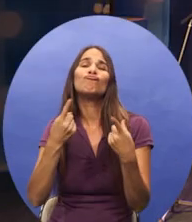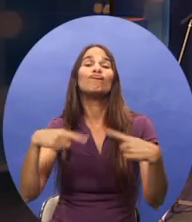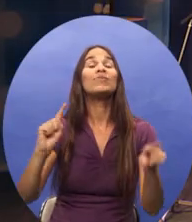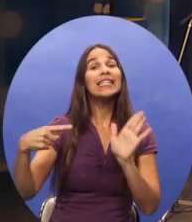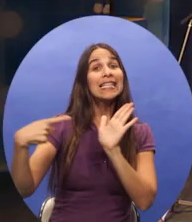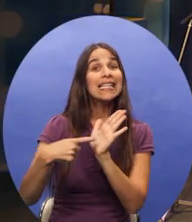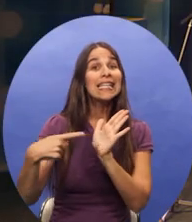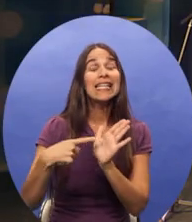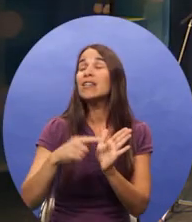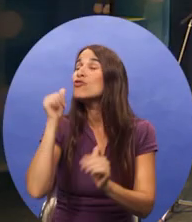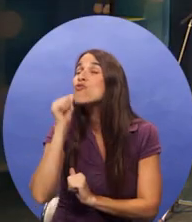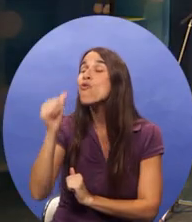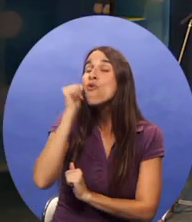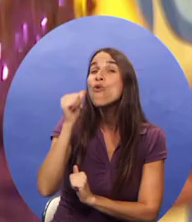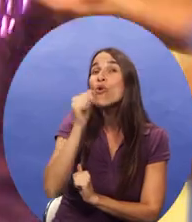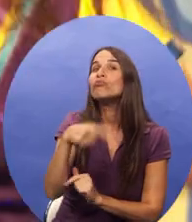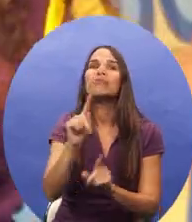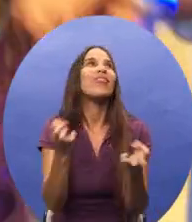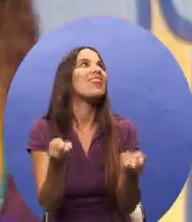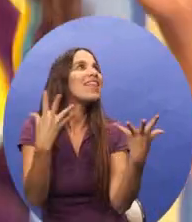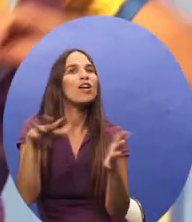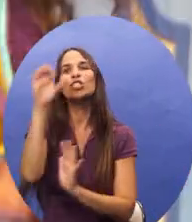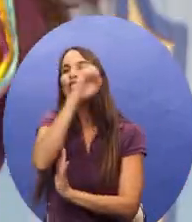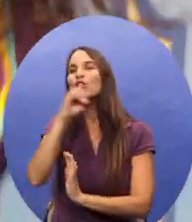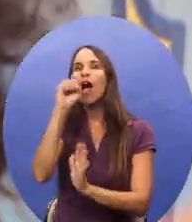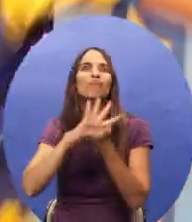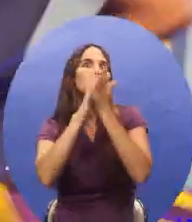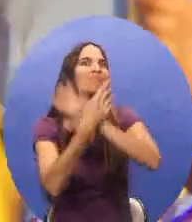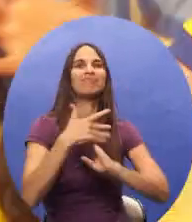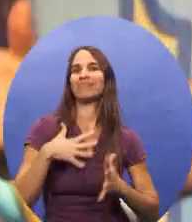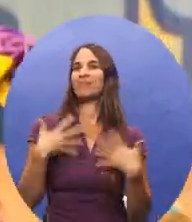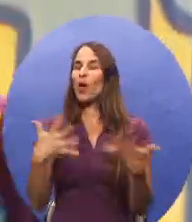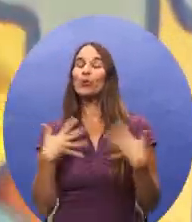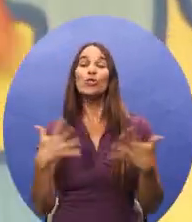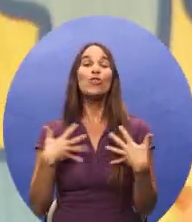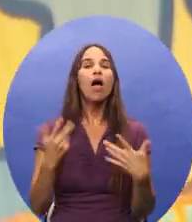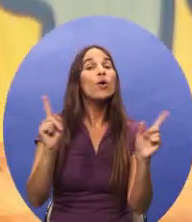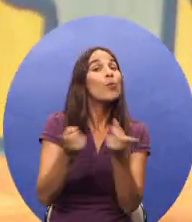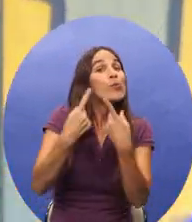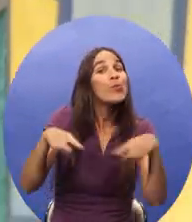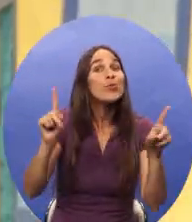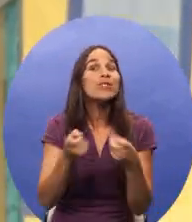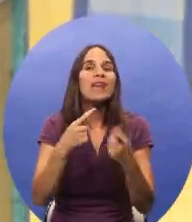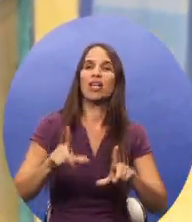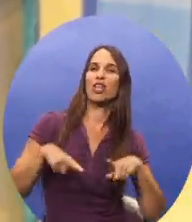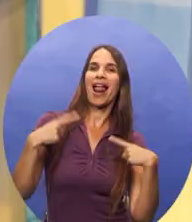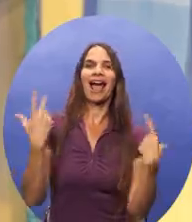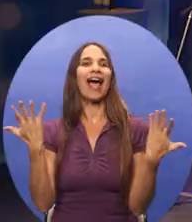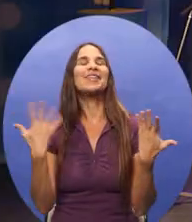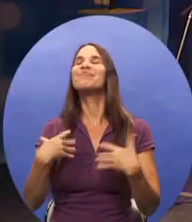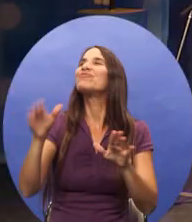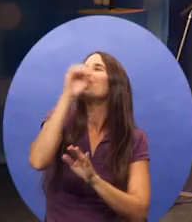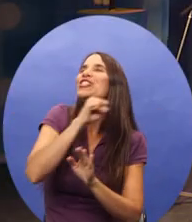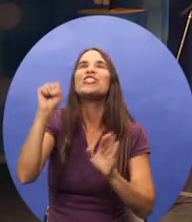מתגלגלים. כי בכל יום הטבע שר, עושה אותי כה מאושר. מוזיקה של